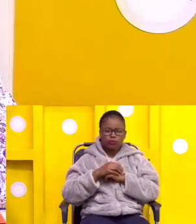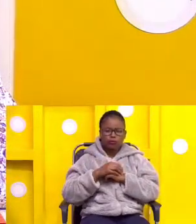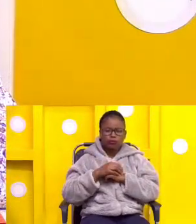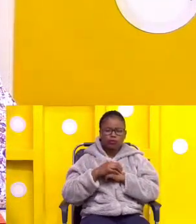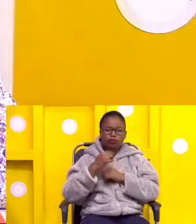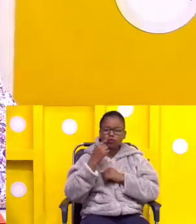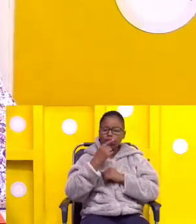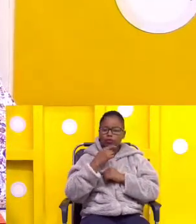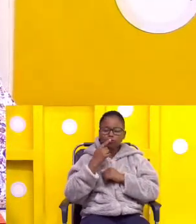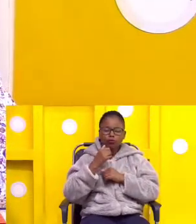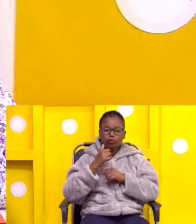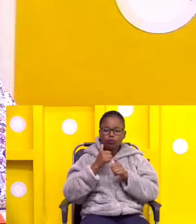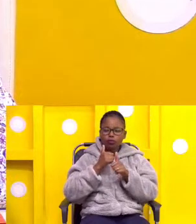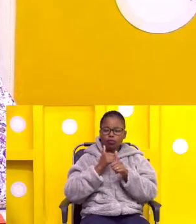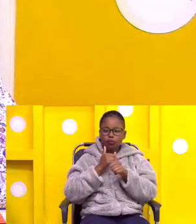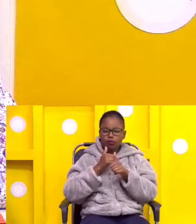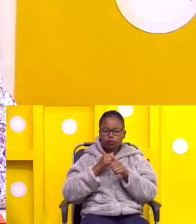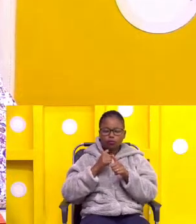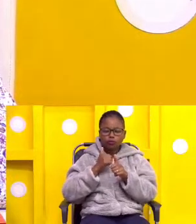uturo-ini waku